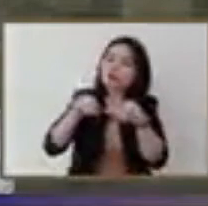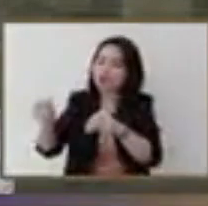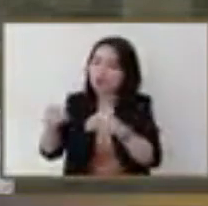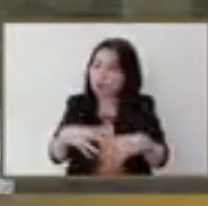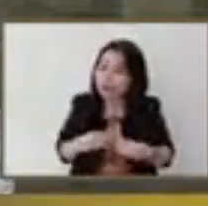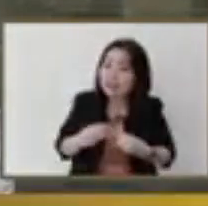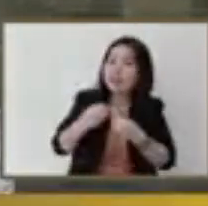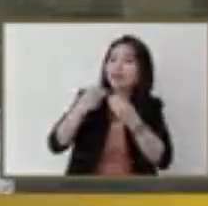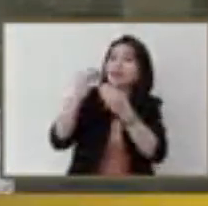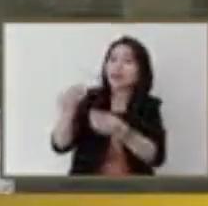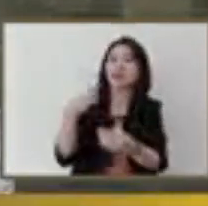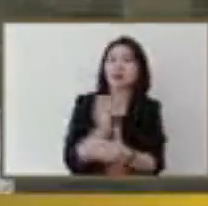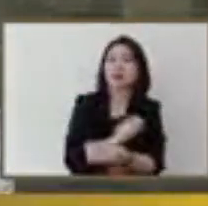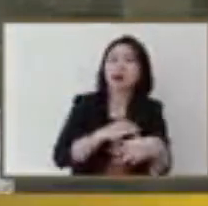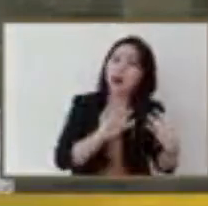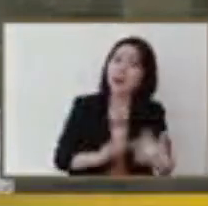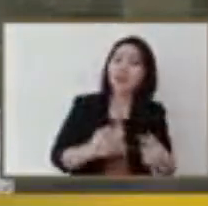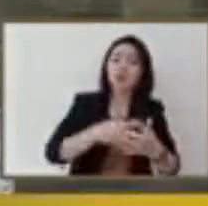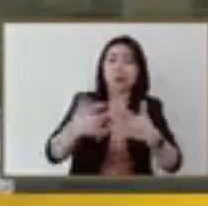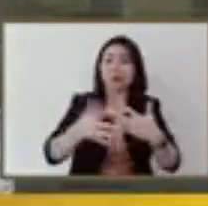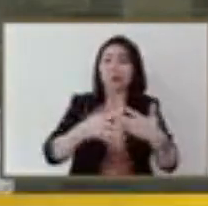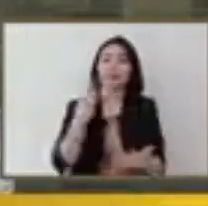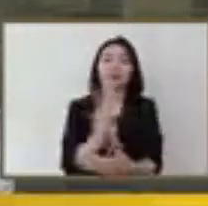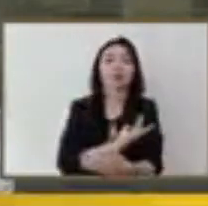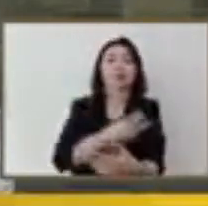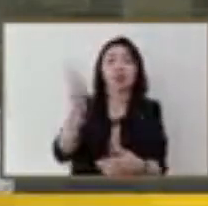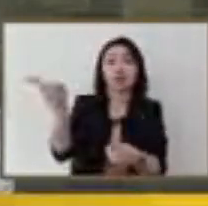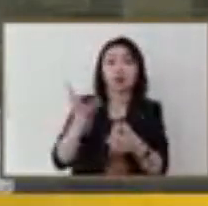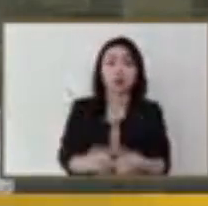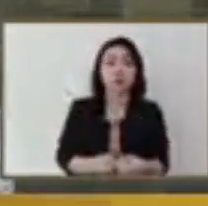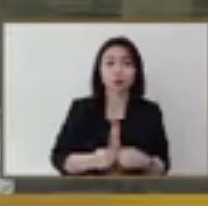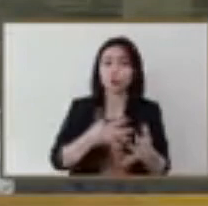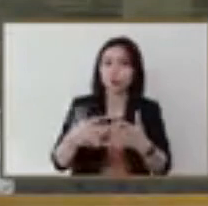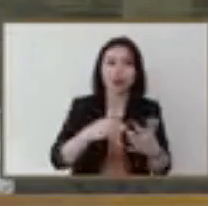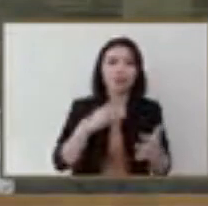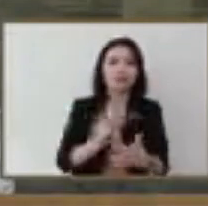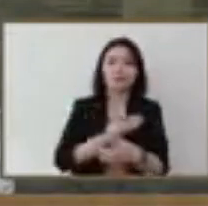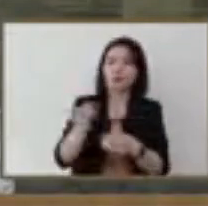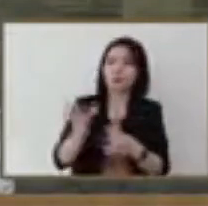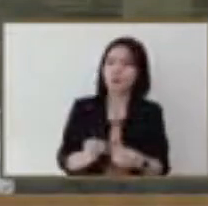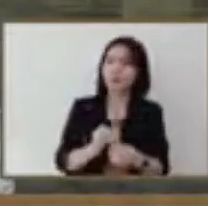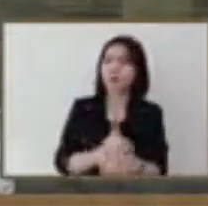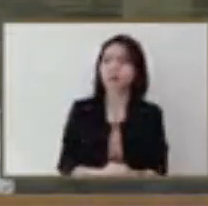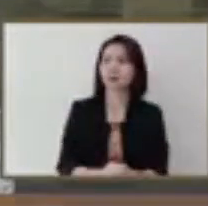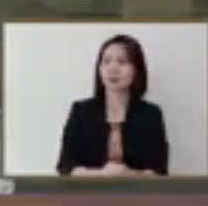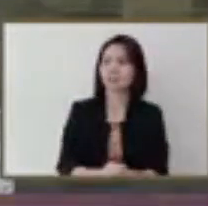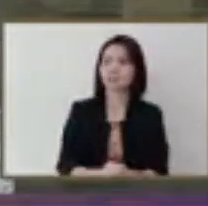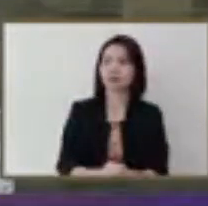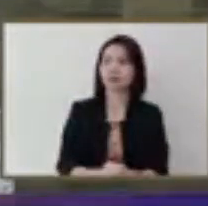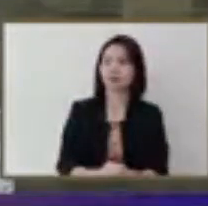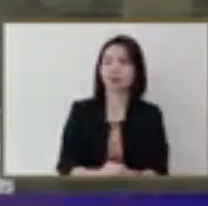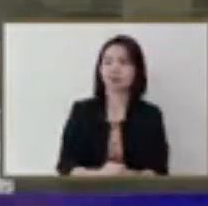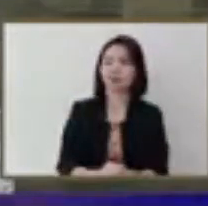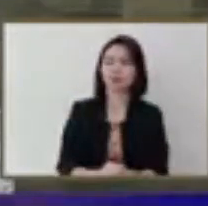ang buhay natin sa ginagawa natin. Ang puso natin ilagay natin sa ginagawa po natin. All right? Here's what we're